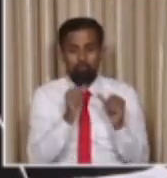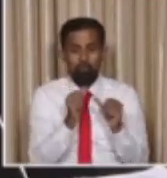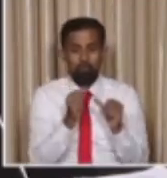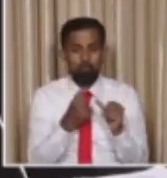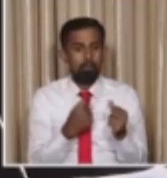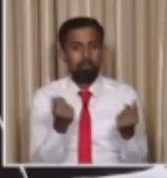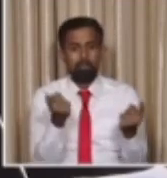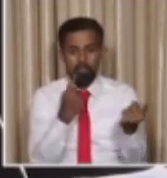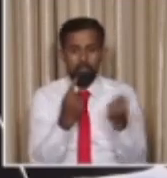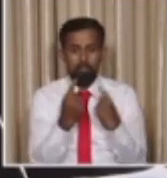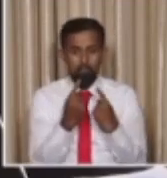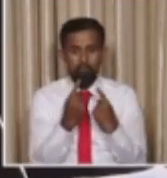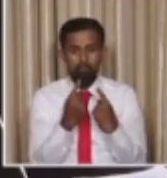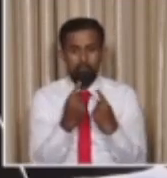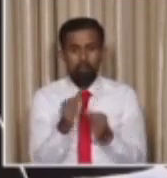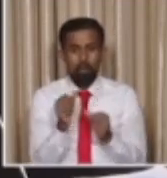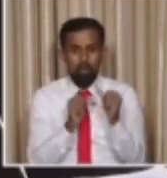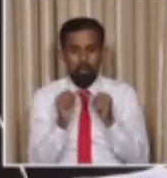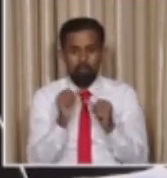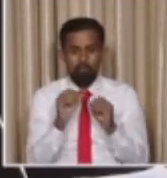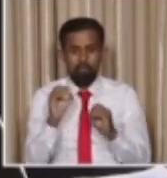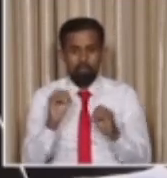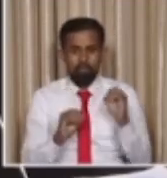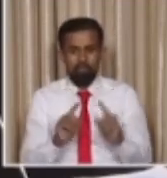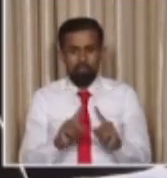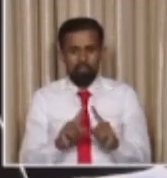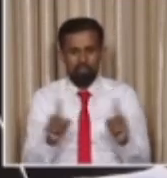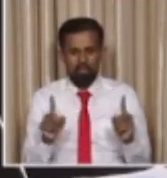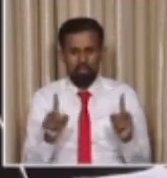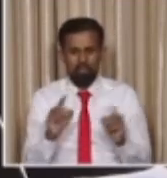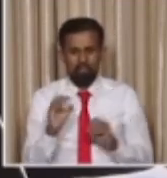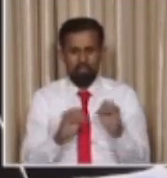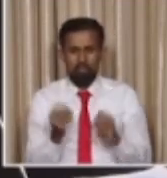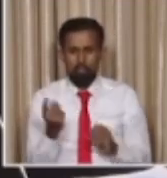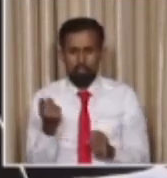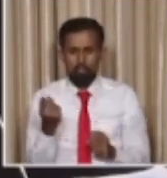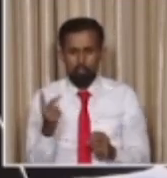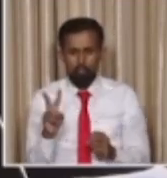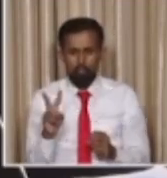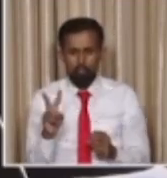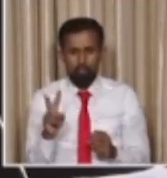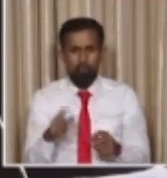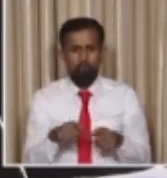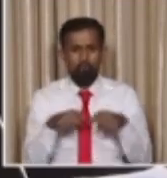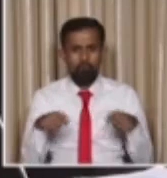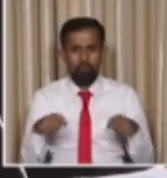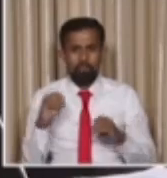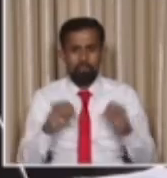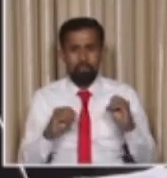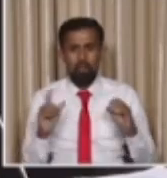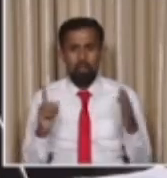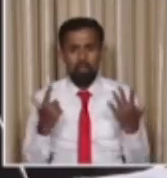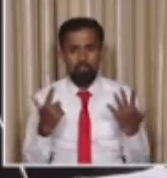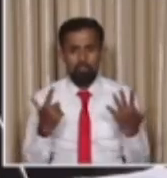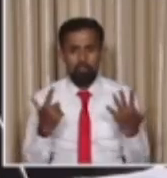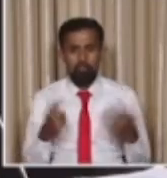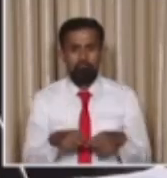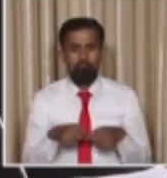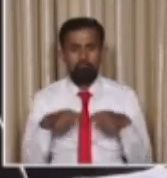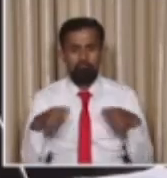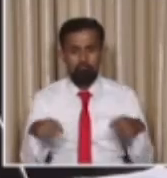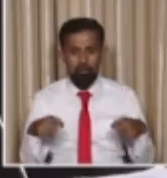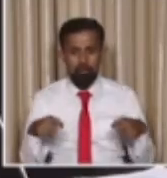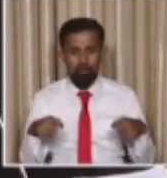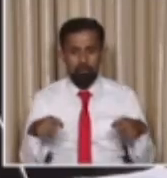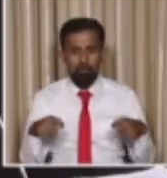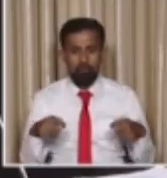අපිට පෙන්වලා දුන්නා. මේ ඖෂධ වලින් 10%ක් 12ත් අතර ප්‍රමාණයකට තමයි වියදමින් 70%ක් වැය වෙන්නේ.